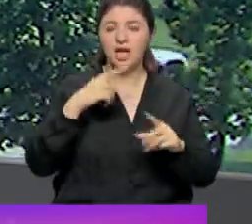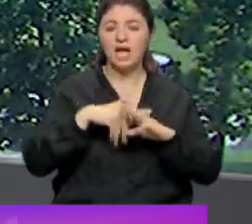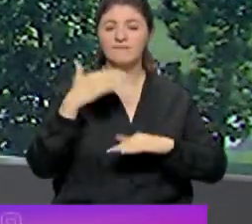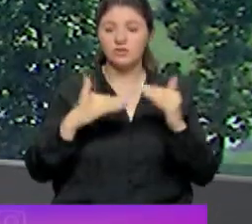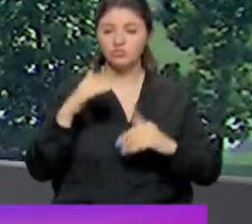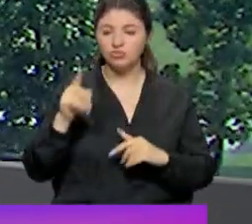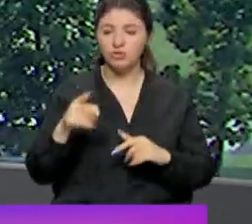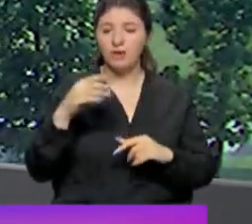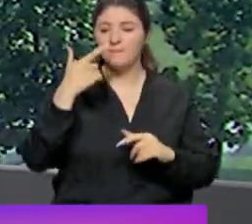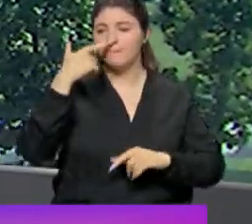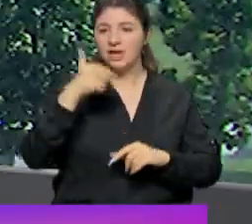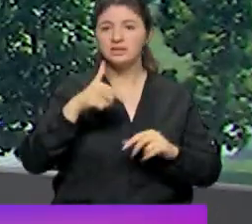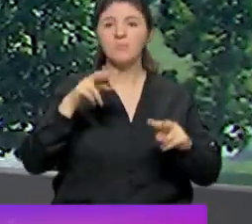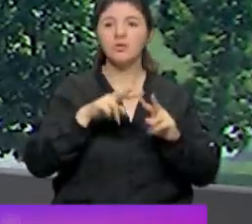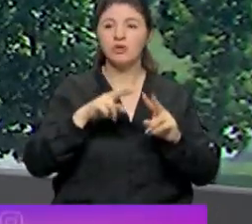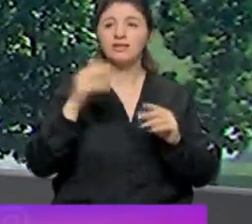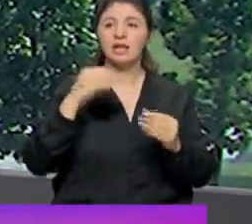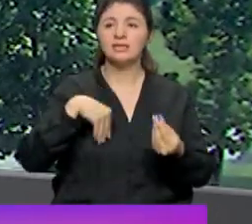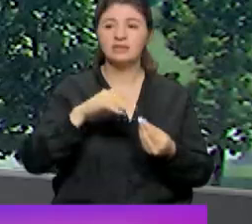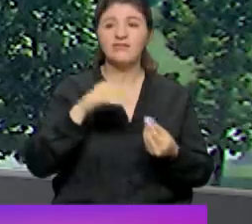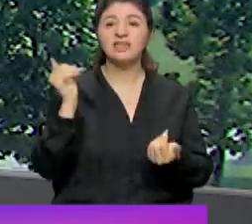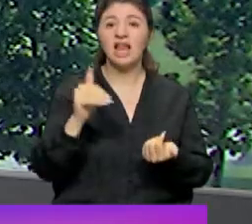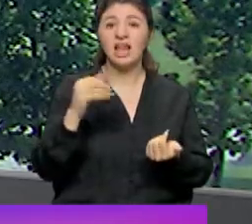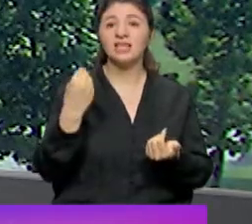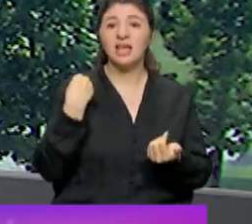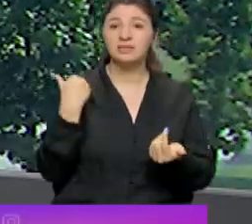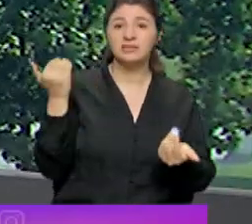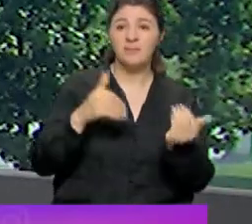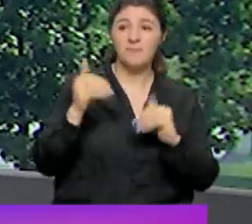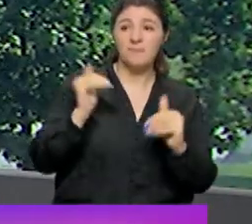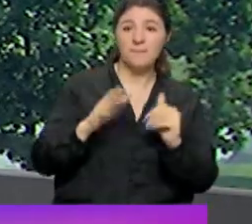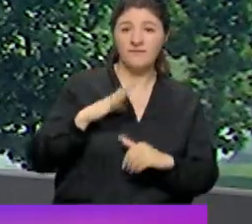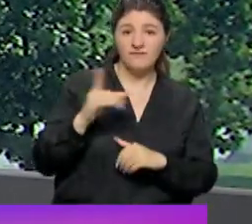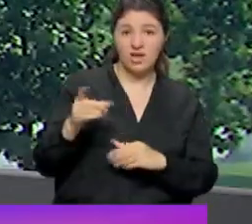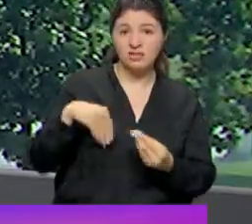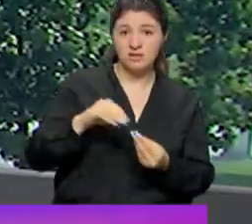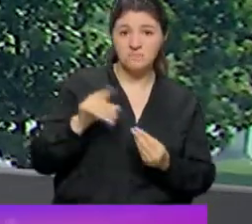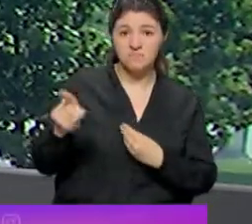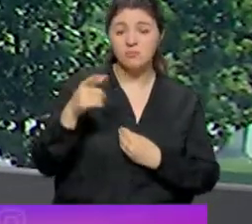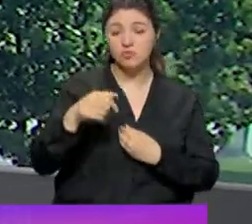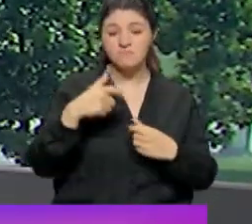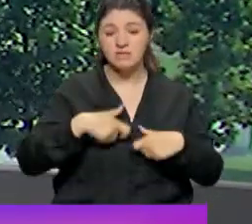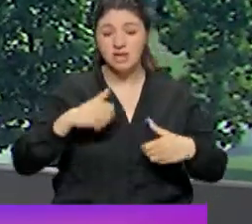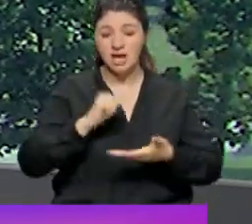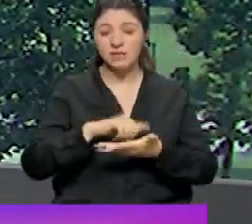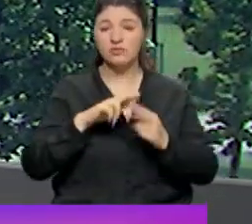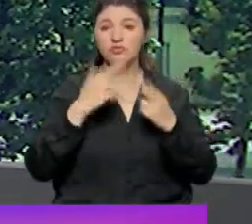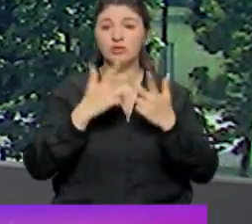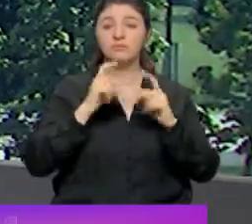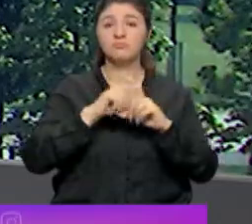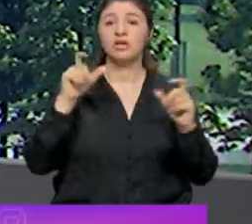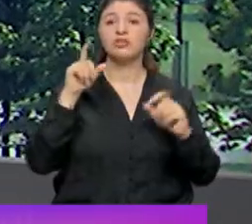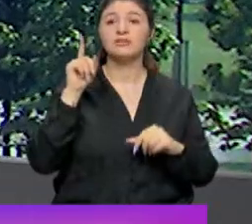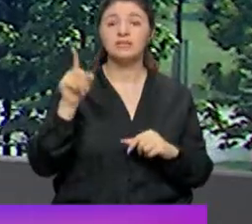enflasyon benzine motorine gelen zam ve gelmekte olan yeni zamlar bu ve bugün Milli Gazete ve dünyanın